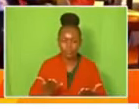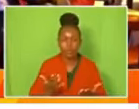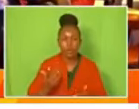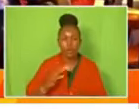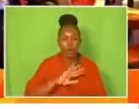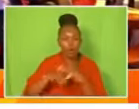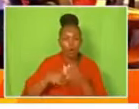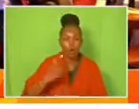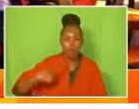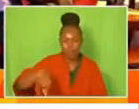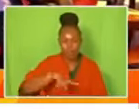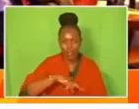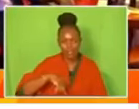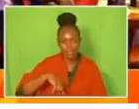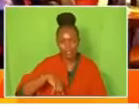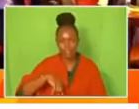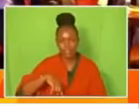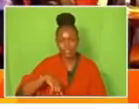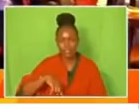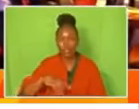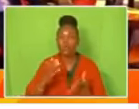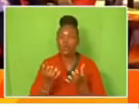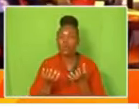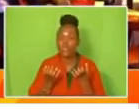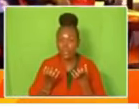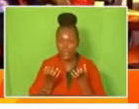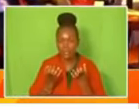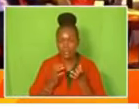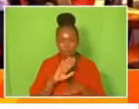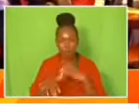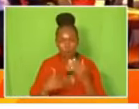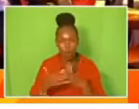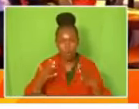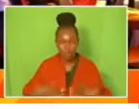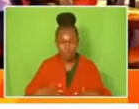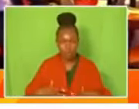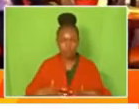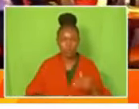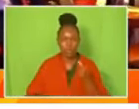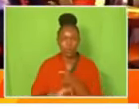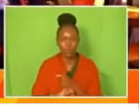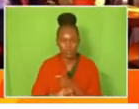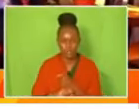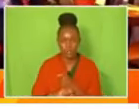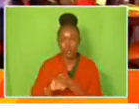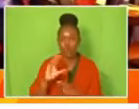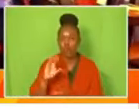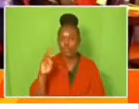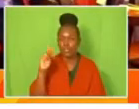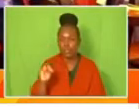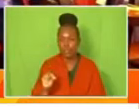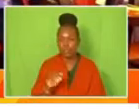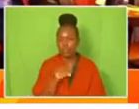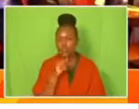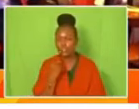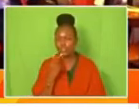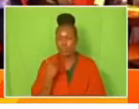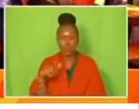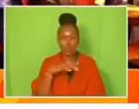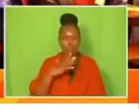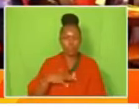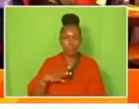ile sura ya ODM. Iende sura safi ya ODM. Sio kusema sisi kuna pwani